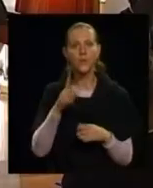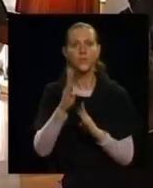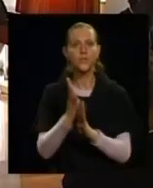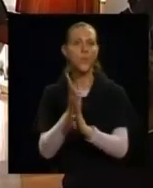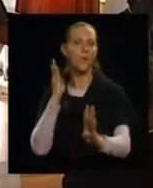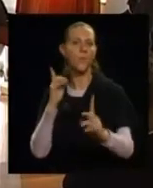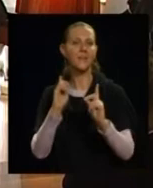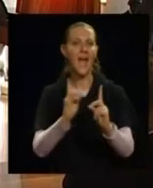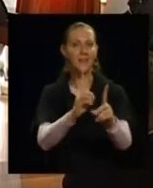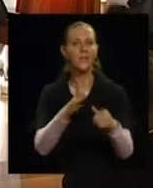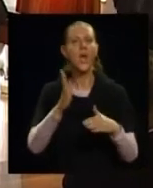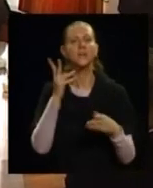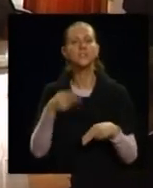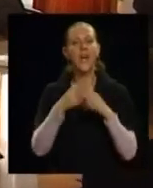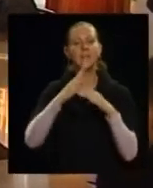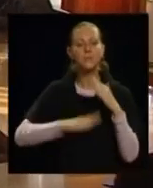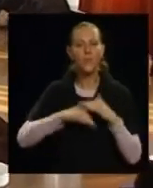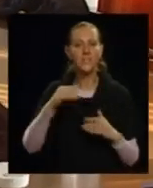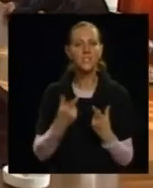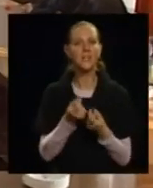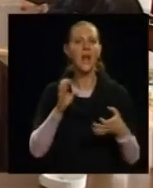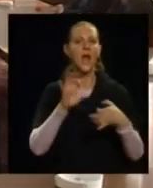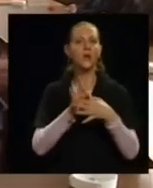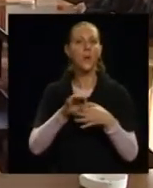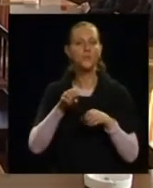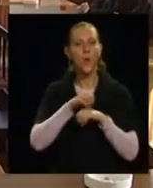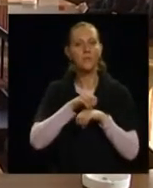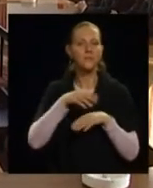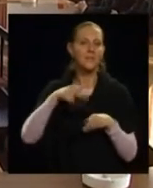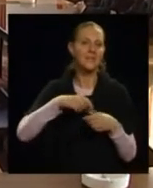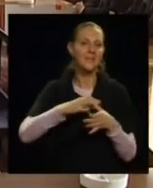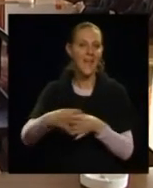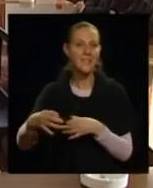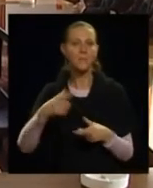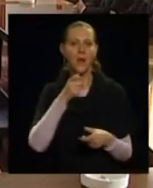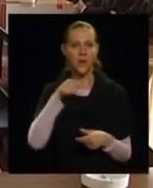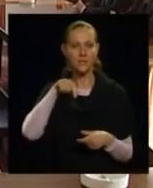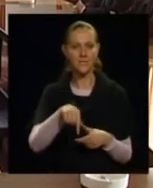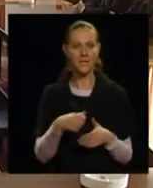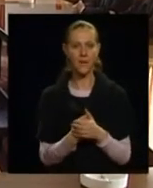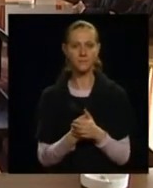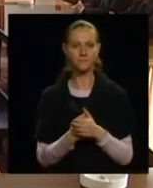sorban állnak a segítőkészséggel a kapcsolatrendszerünkben lévő cégek.